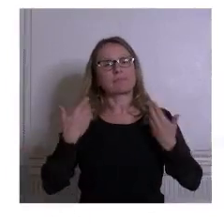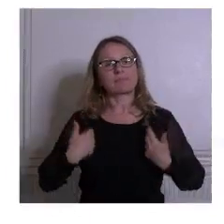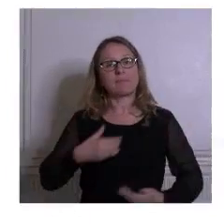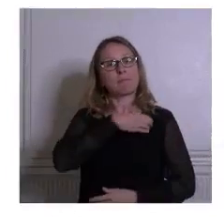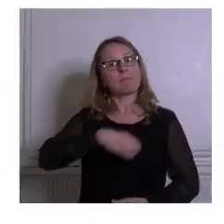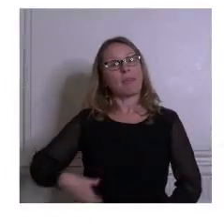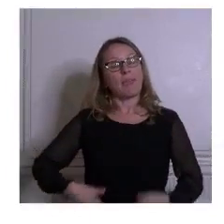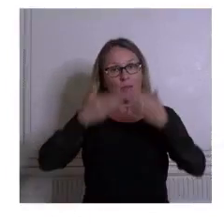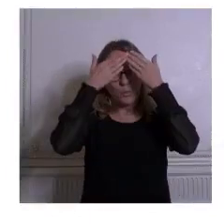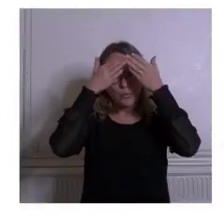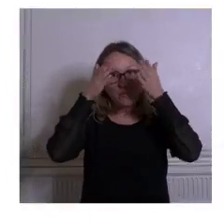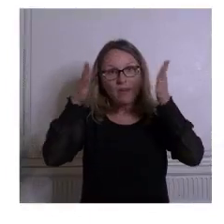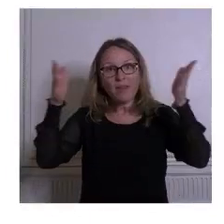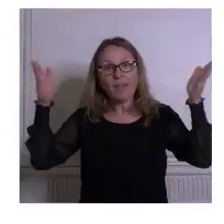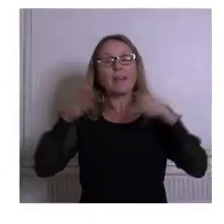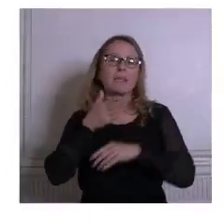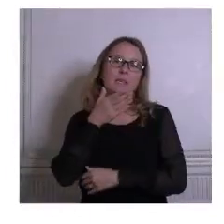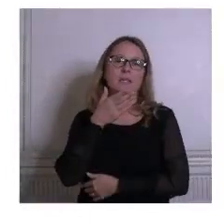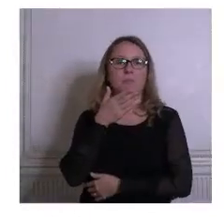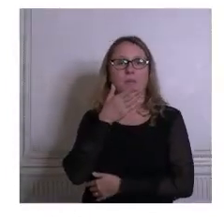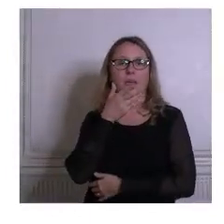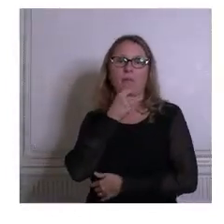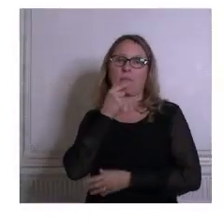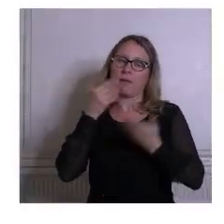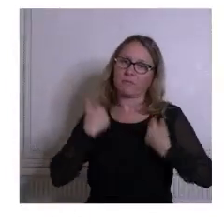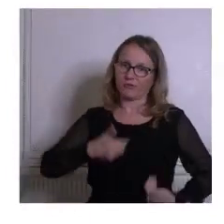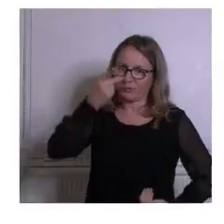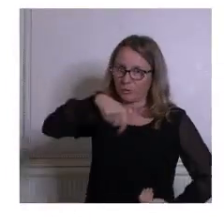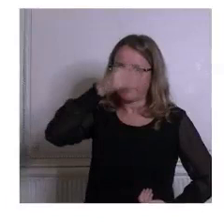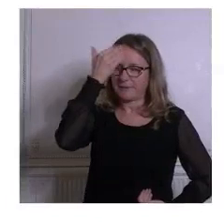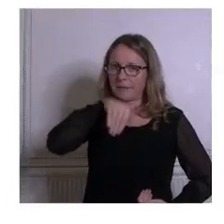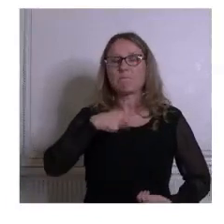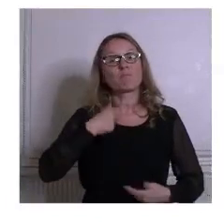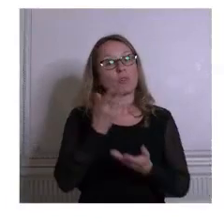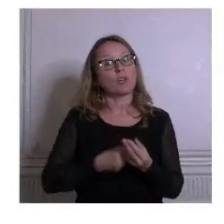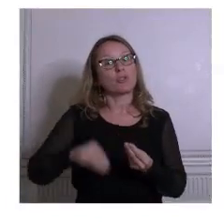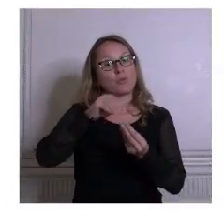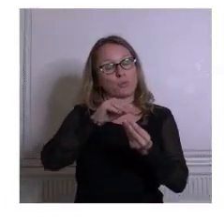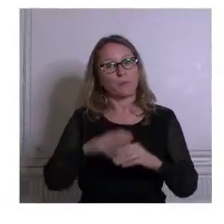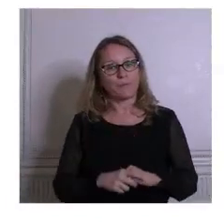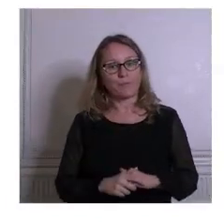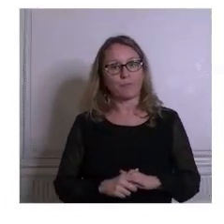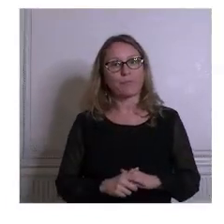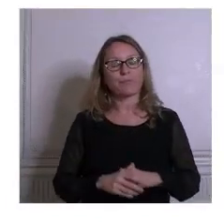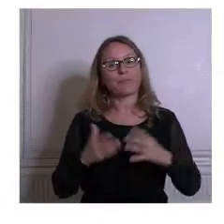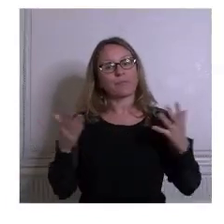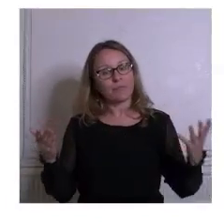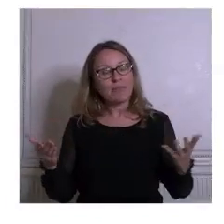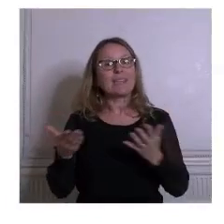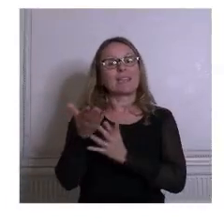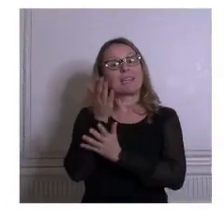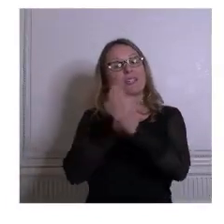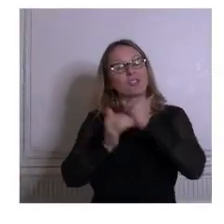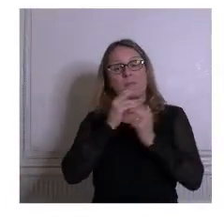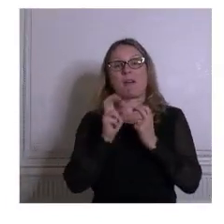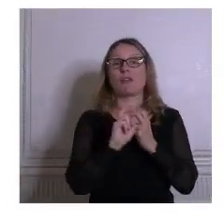qui a beaucoup participé à ça, à des rencontres avec M. Rousset. la fin de l'histoire, vous le connaissez. M. Rousset